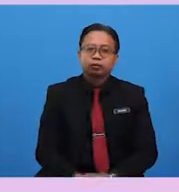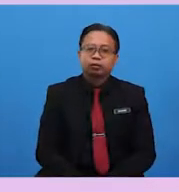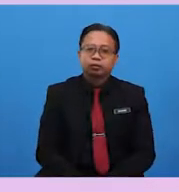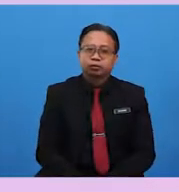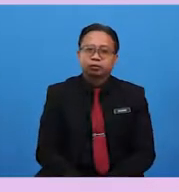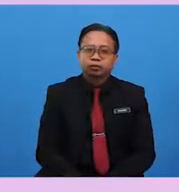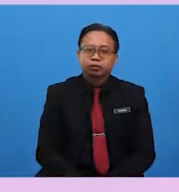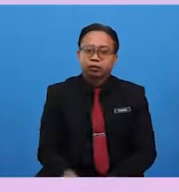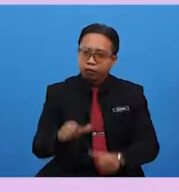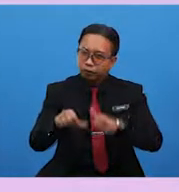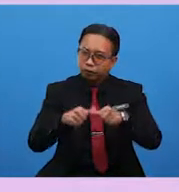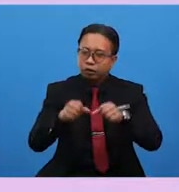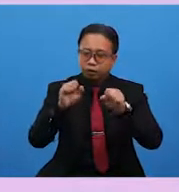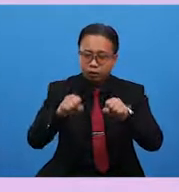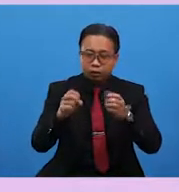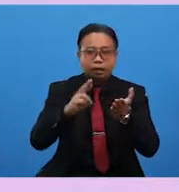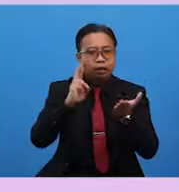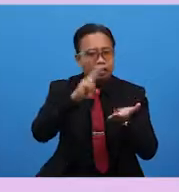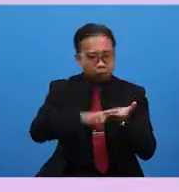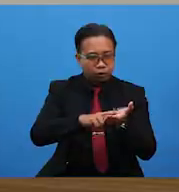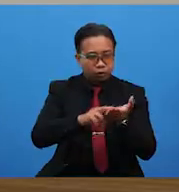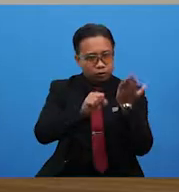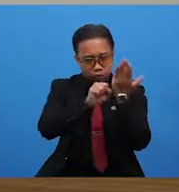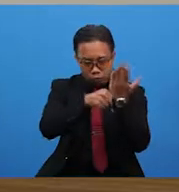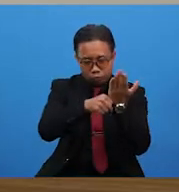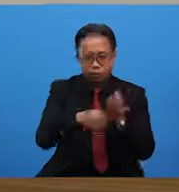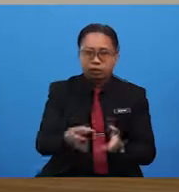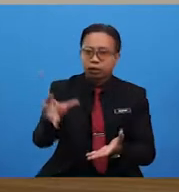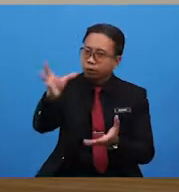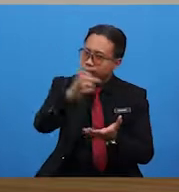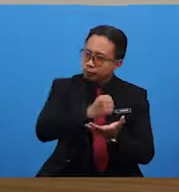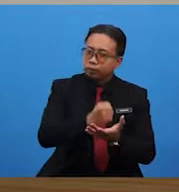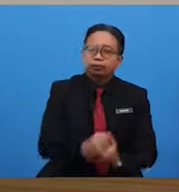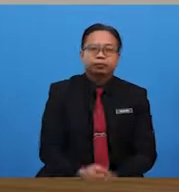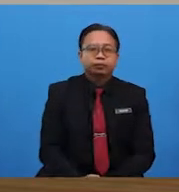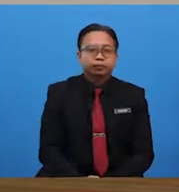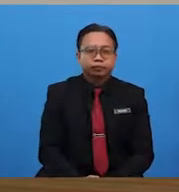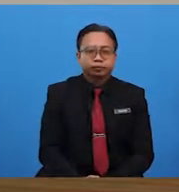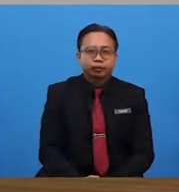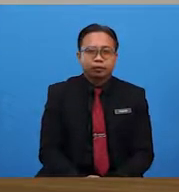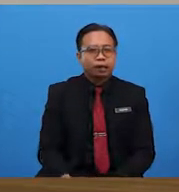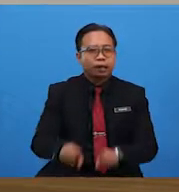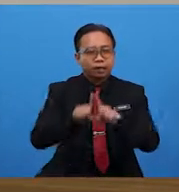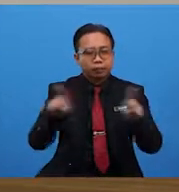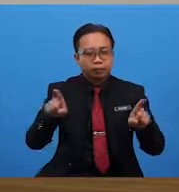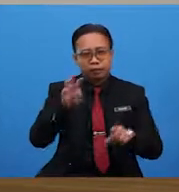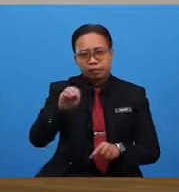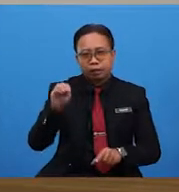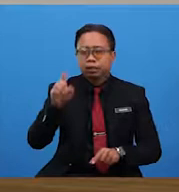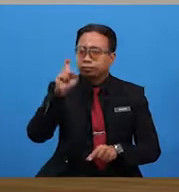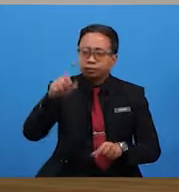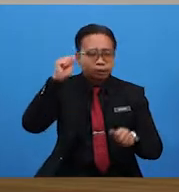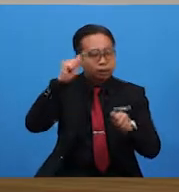boleh direcord kain sebagai sumber malu May tapai lettuce gua namun pelajar perlu